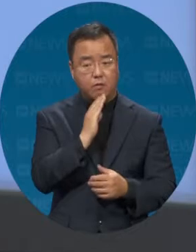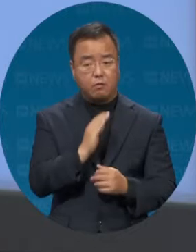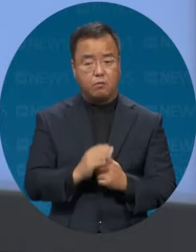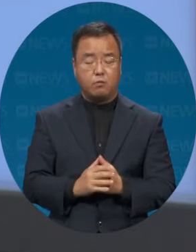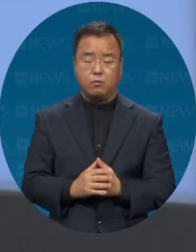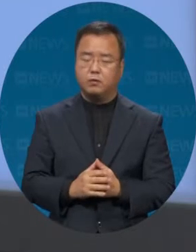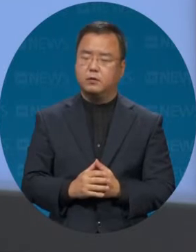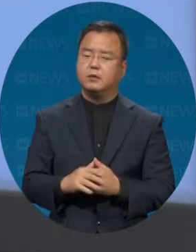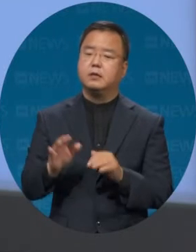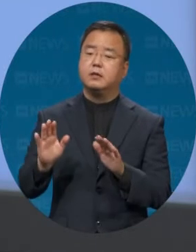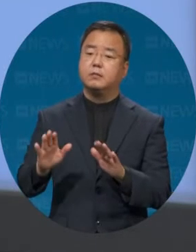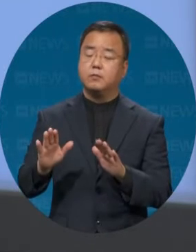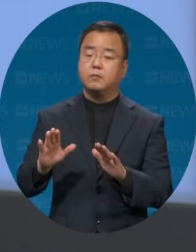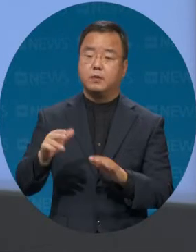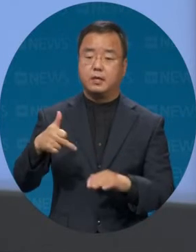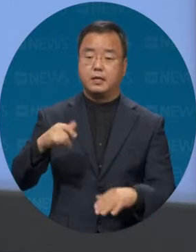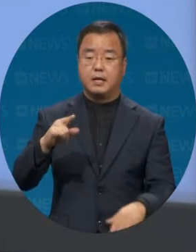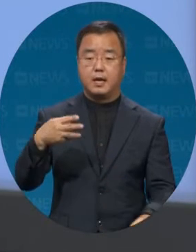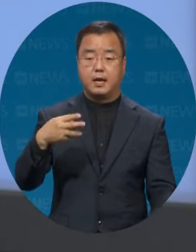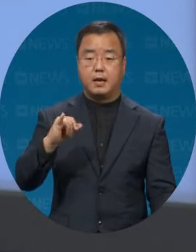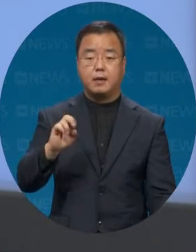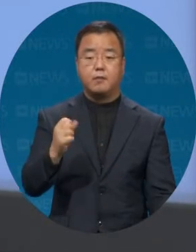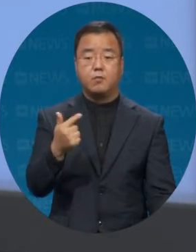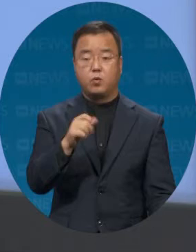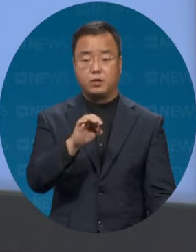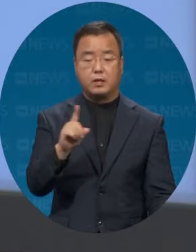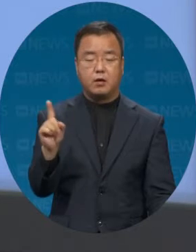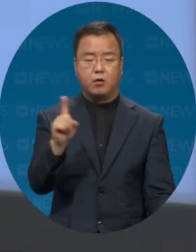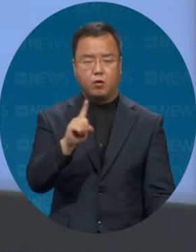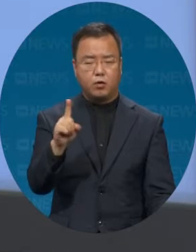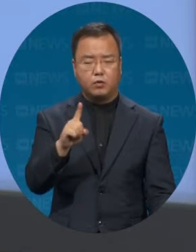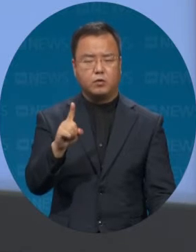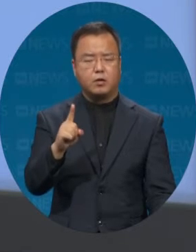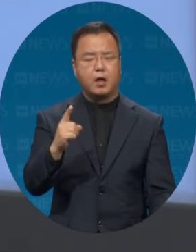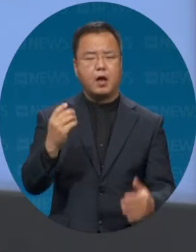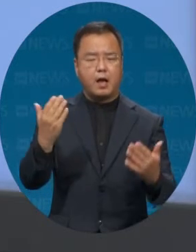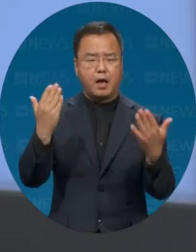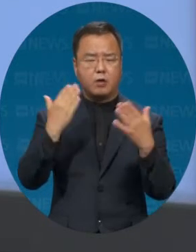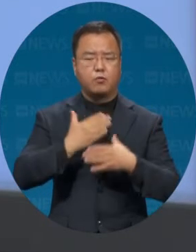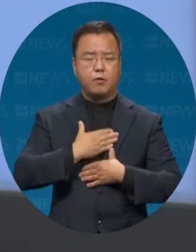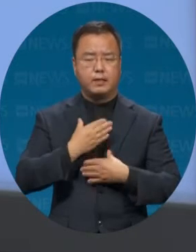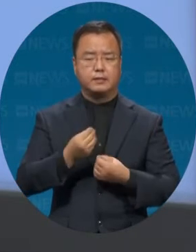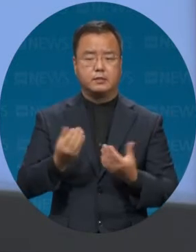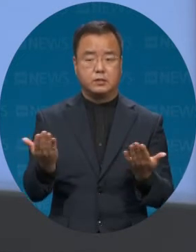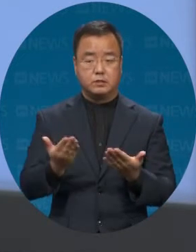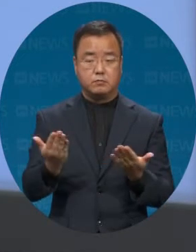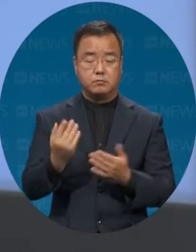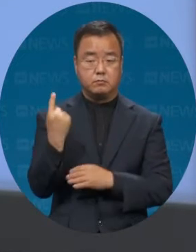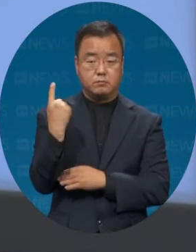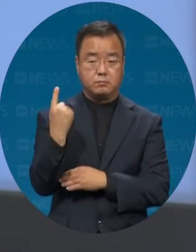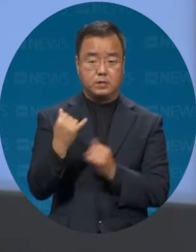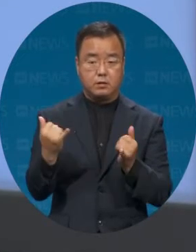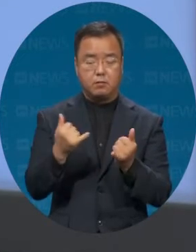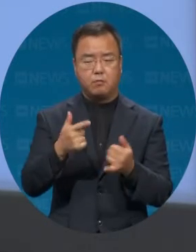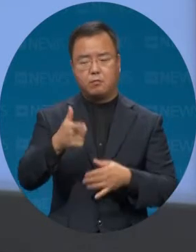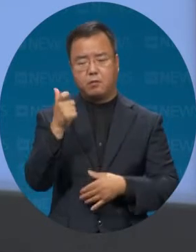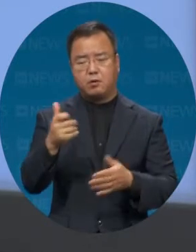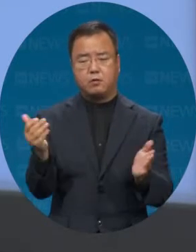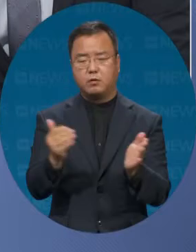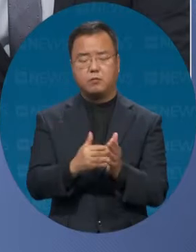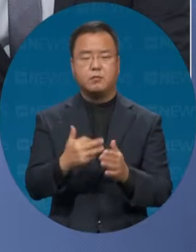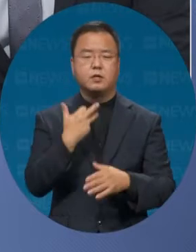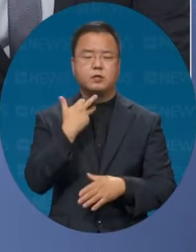이번에는 캘리포니아주 롱비치 에 한 학교 안전 요원이 총기 사고를 일으켰습니다 예 액 열 여덟살